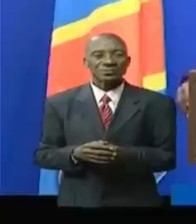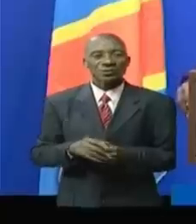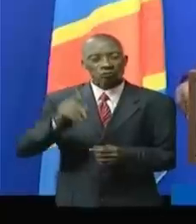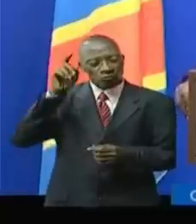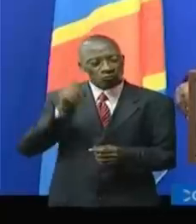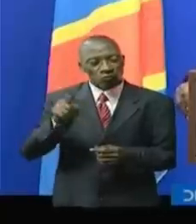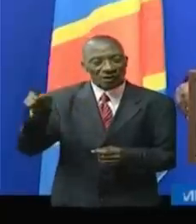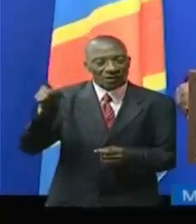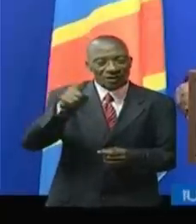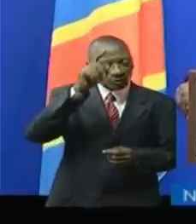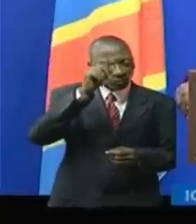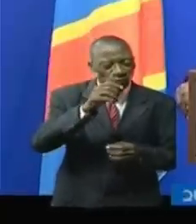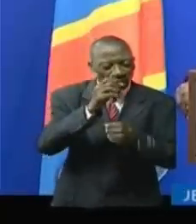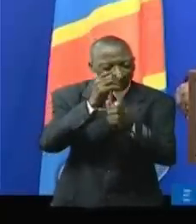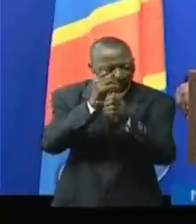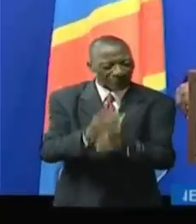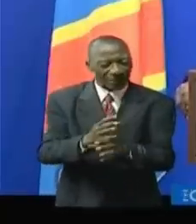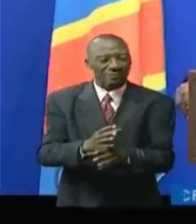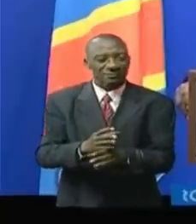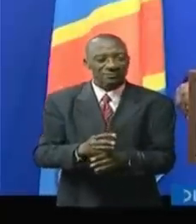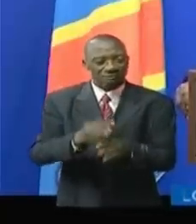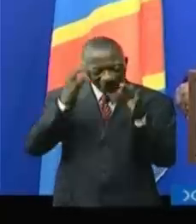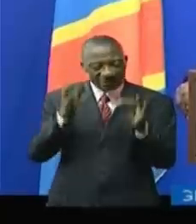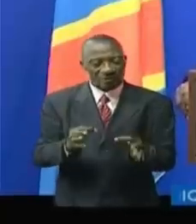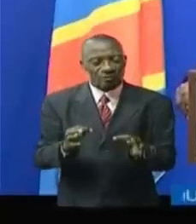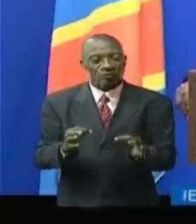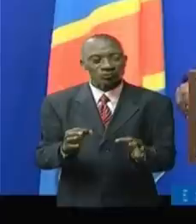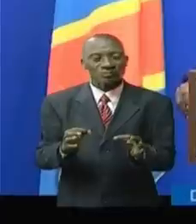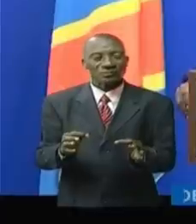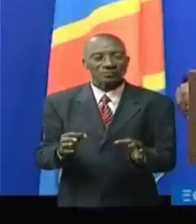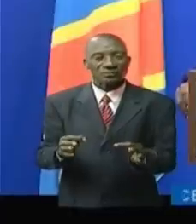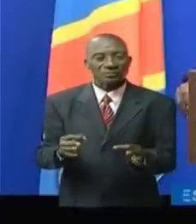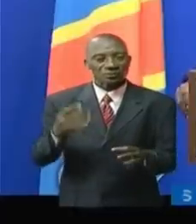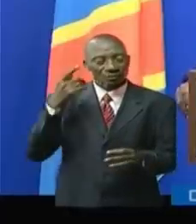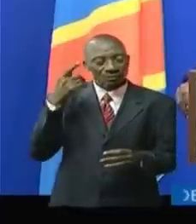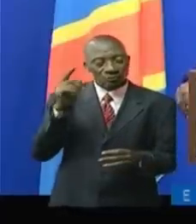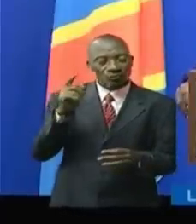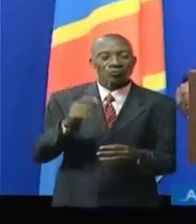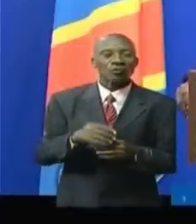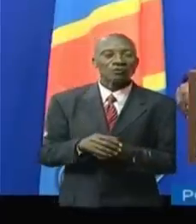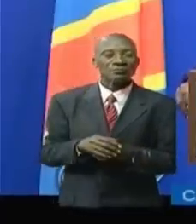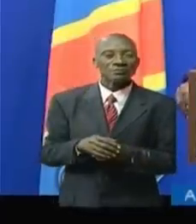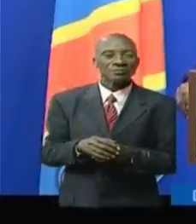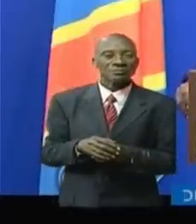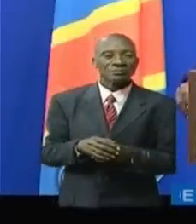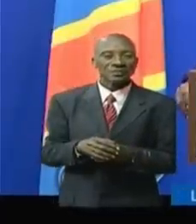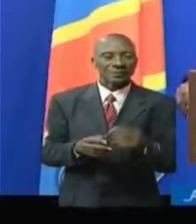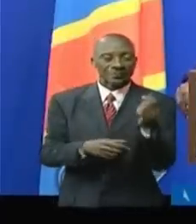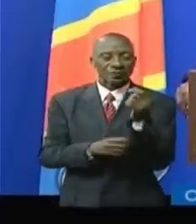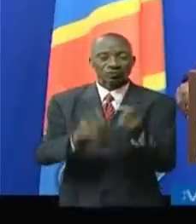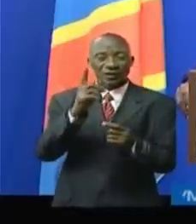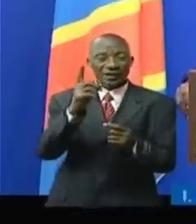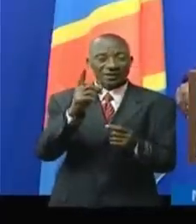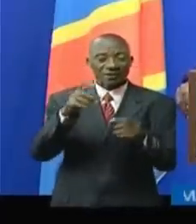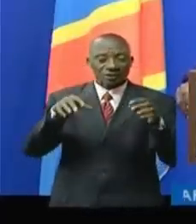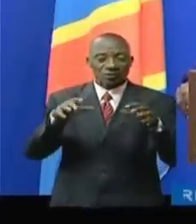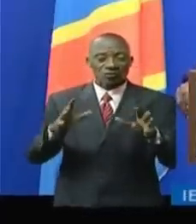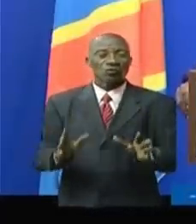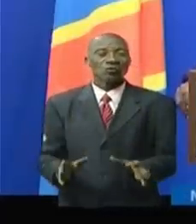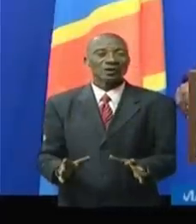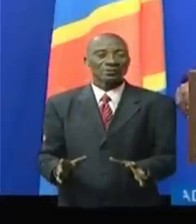dispositions nécessaires pour que quiconque congolais,